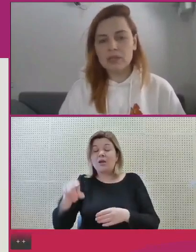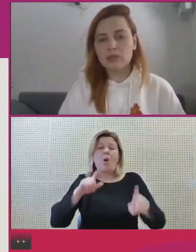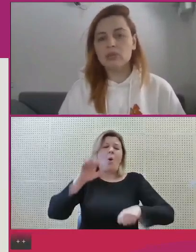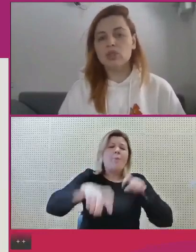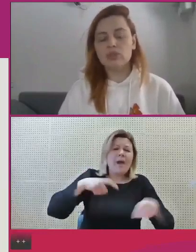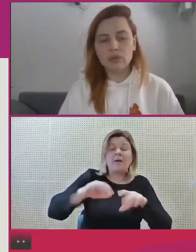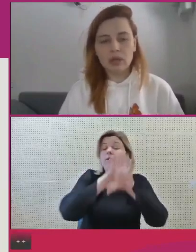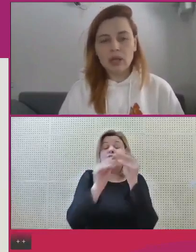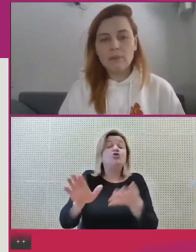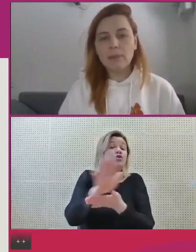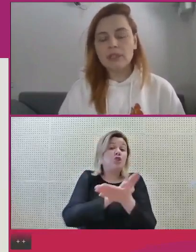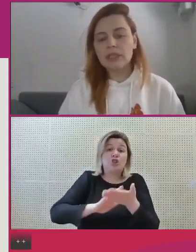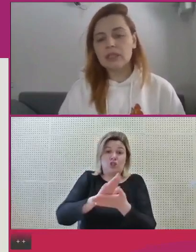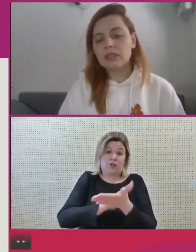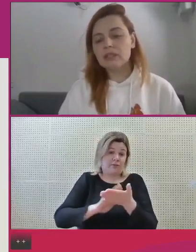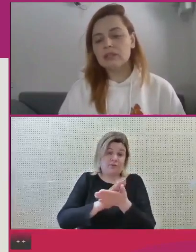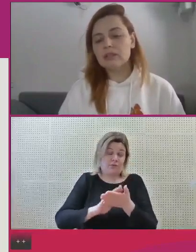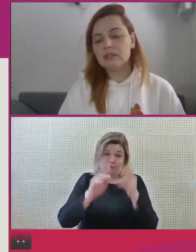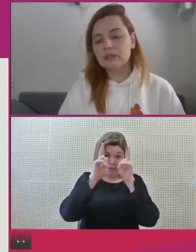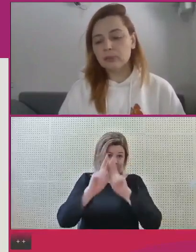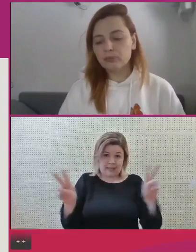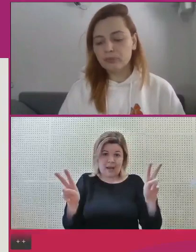вообще абсолютно ничего. Попытки